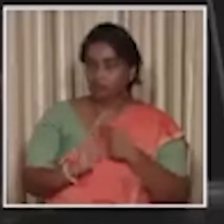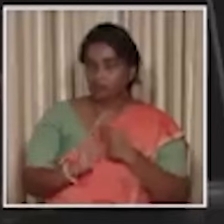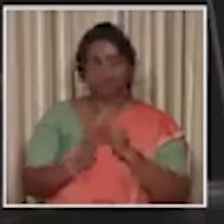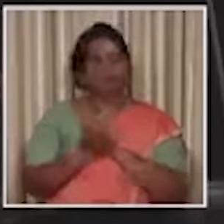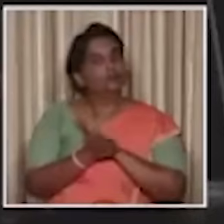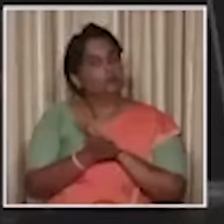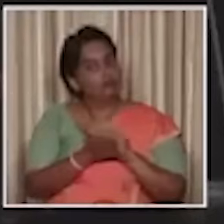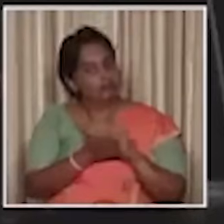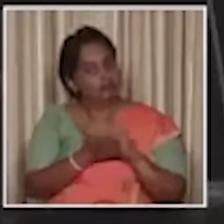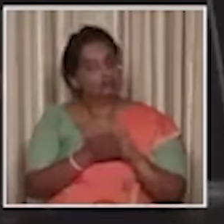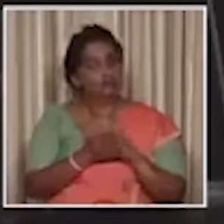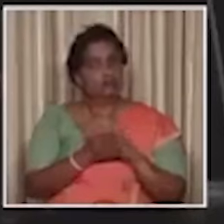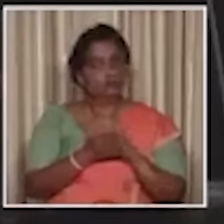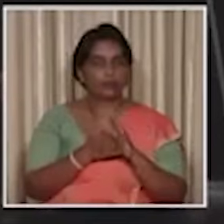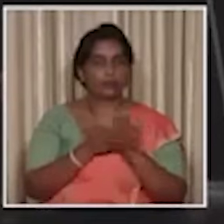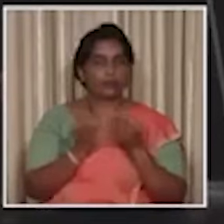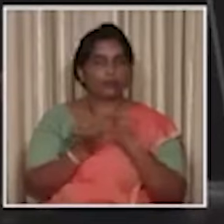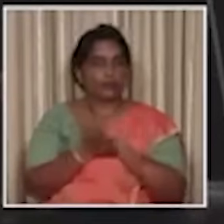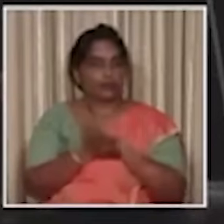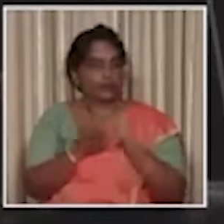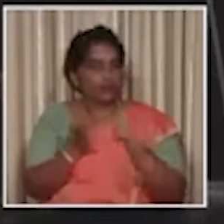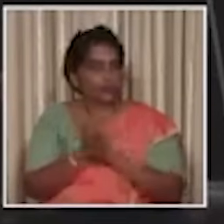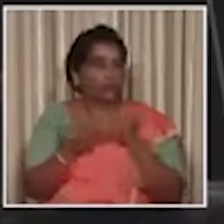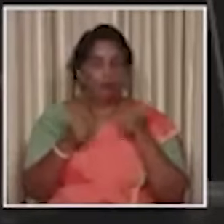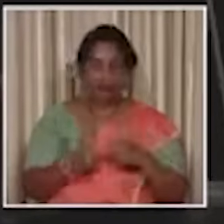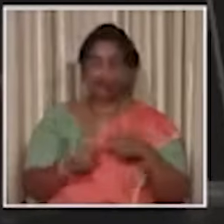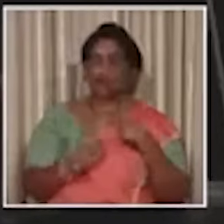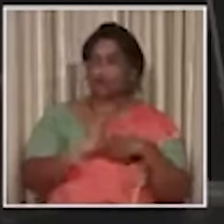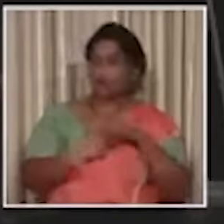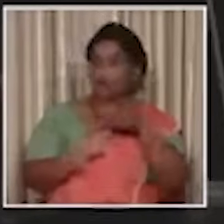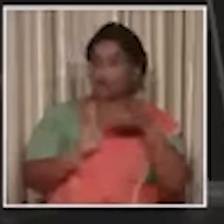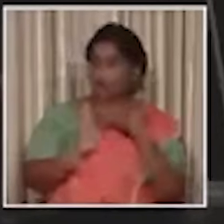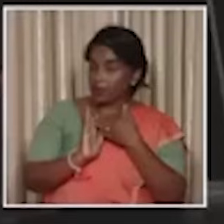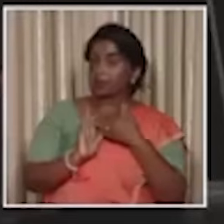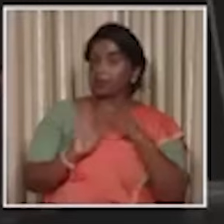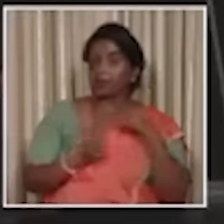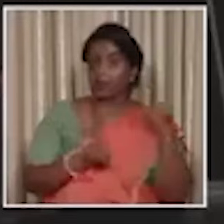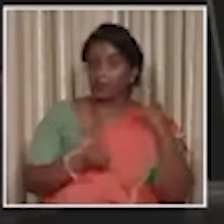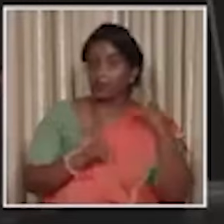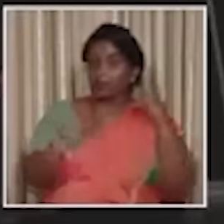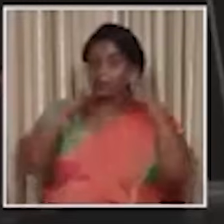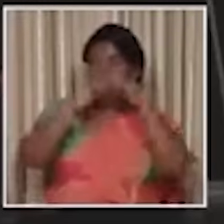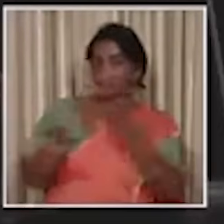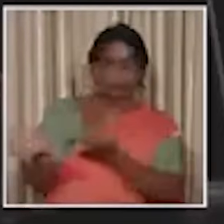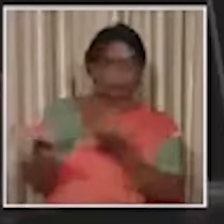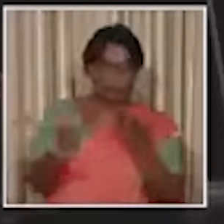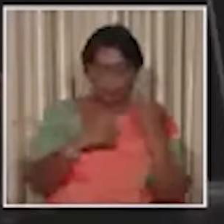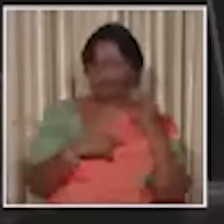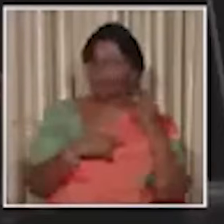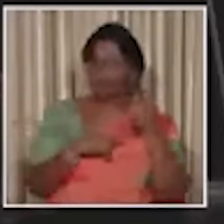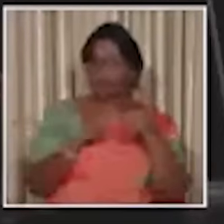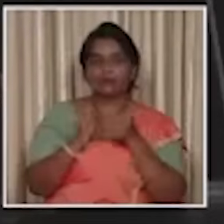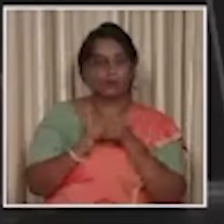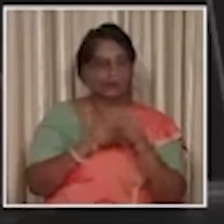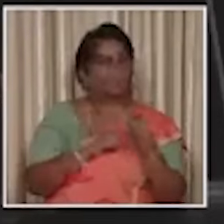இருக்கிறதென்றால் முதலில் துயிலும் இல்லங்களில் இருக்கின்ற இராணுவ முகாம்களை அகற்றி அந்த இடங்களில் அவர்கள் தங்களுடைய பிள்ளைகளுக்கு வணக்கம்